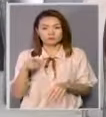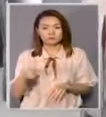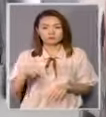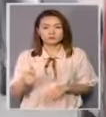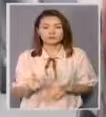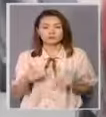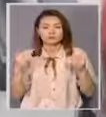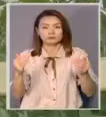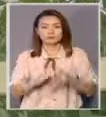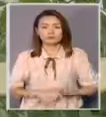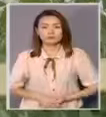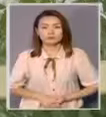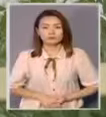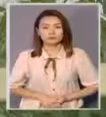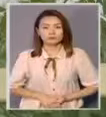теңгеден бірақ шыққан.